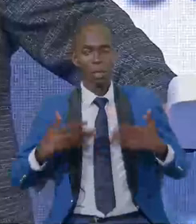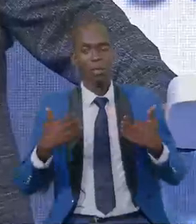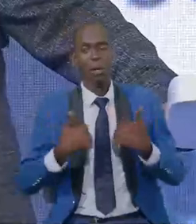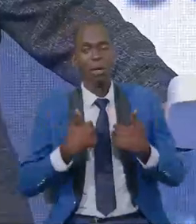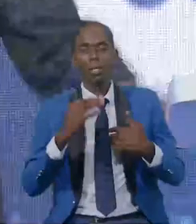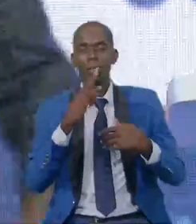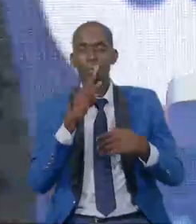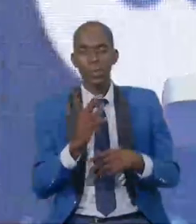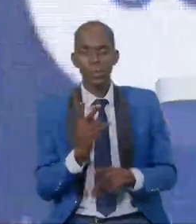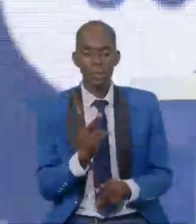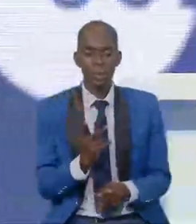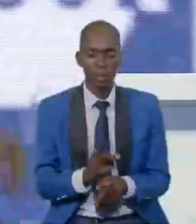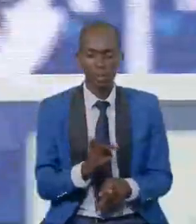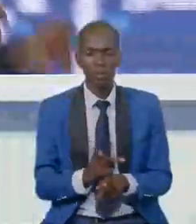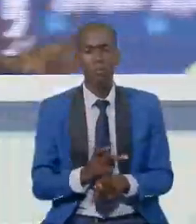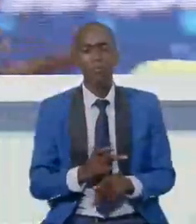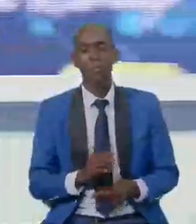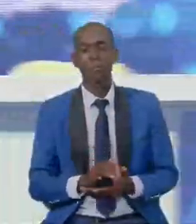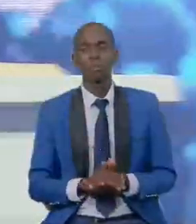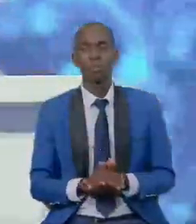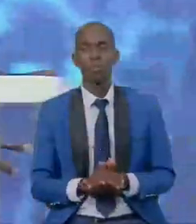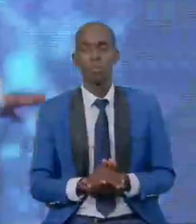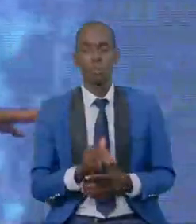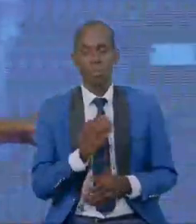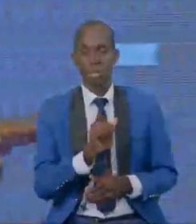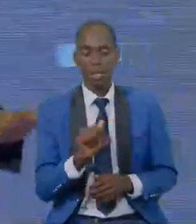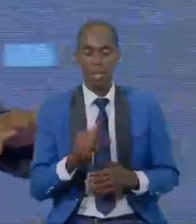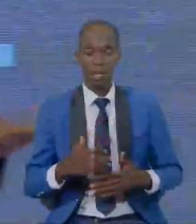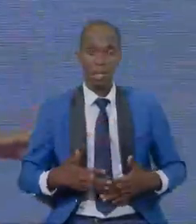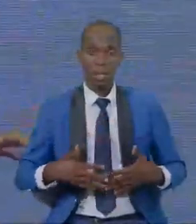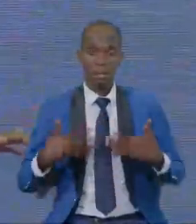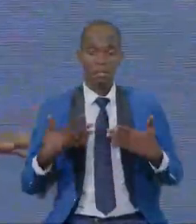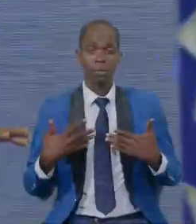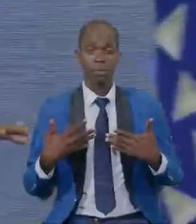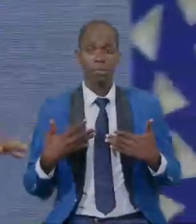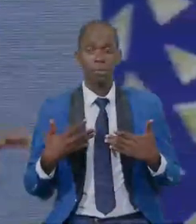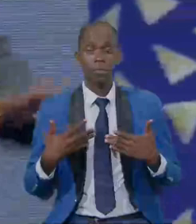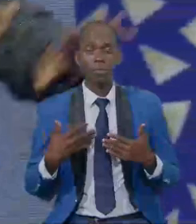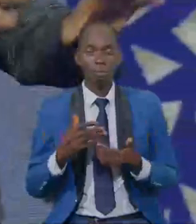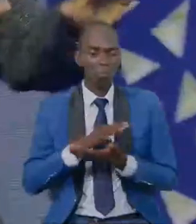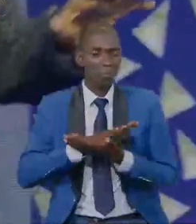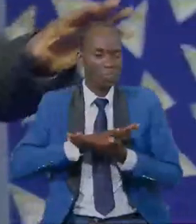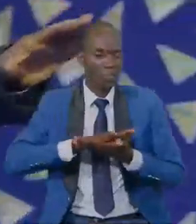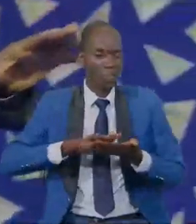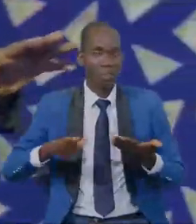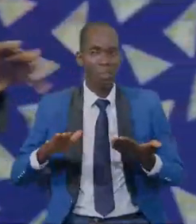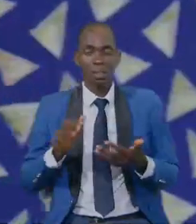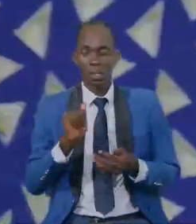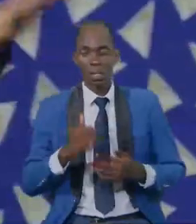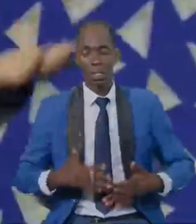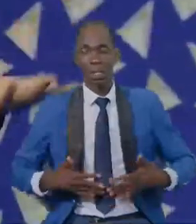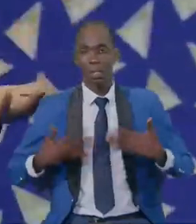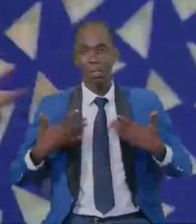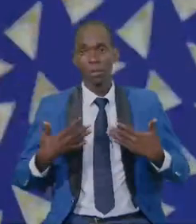Et sa vie était sauvée. Dans la vie. Moralement parlant. Dans la